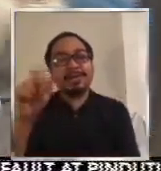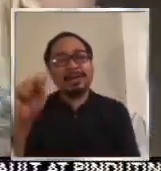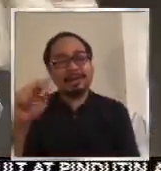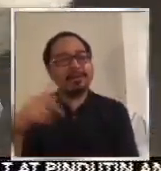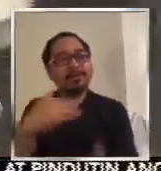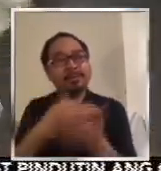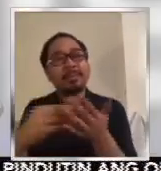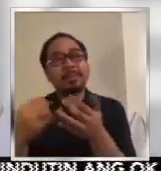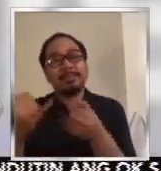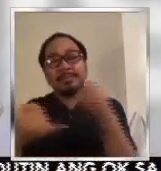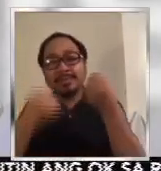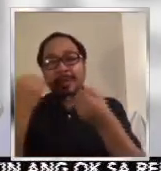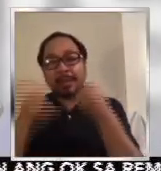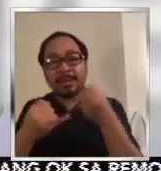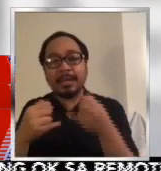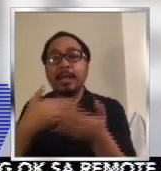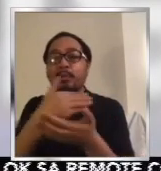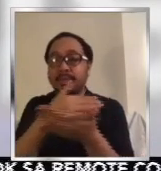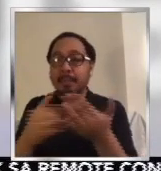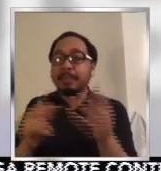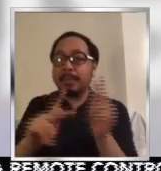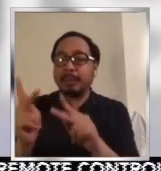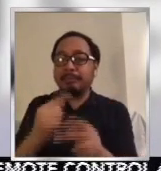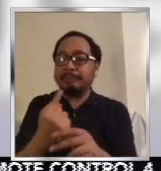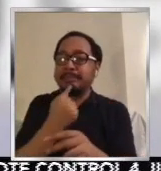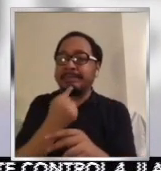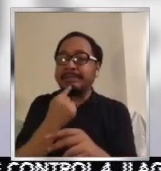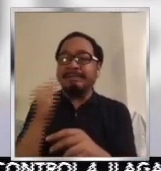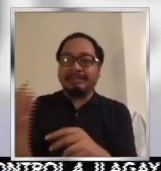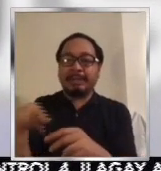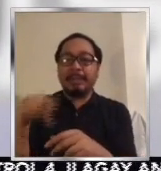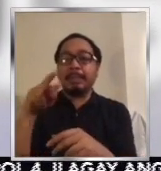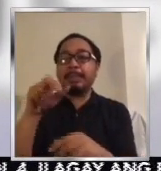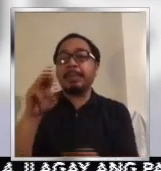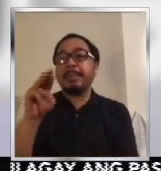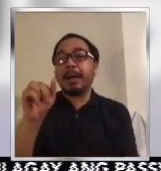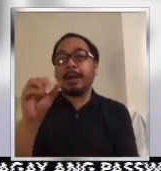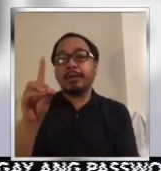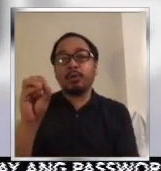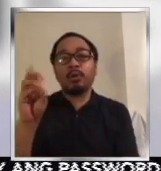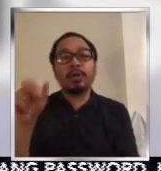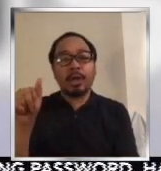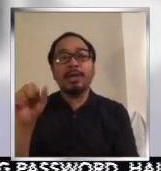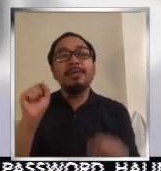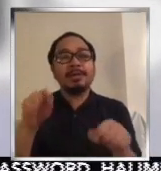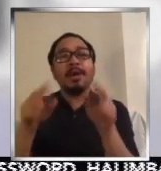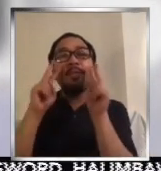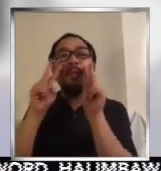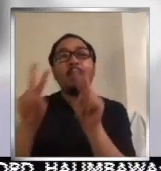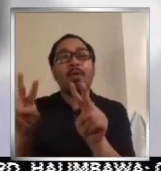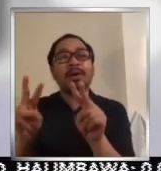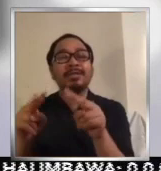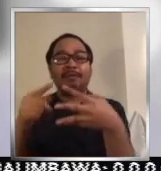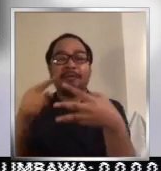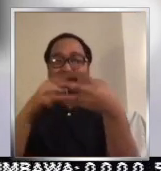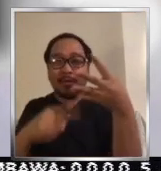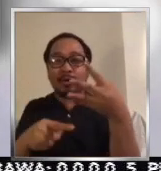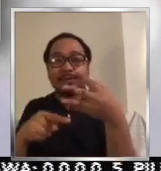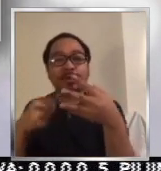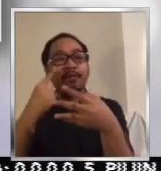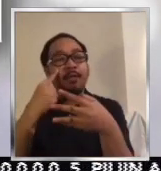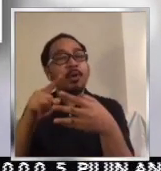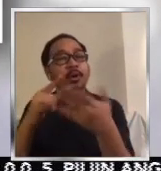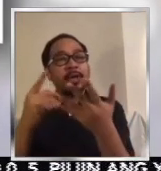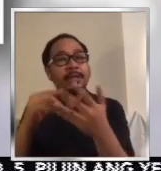nakamiss sa Prima Donnas, mapapanood sina Sofia, Altea at Elijah sa Prima Donnas Playlist Live sa May 9,